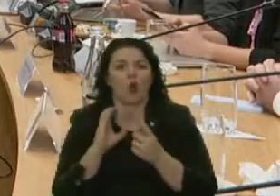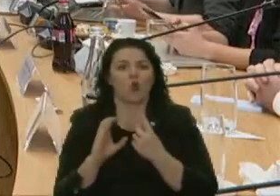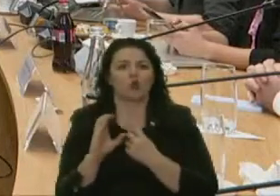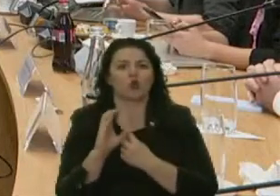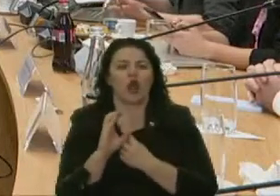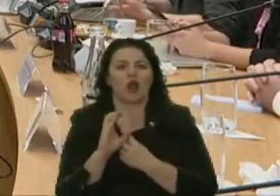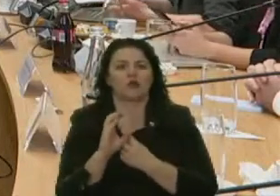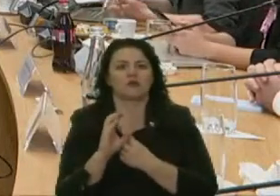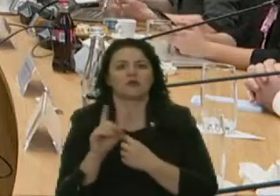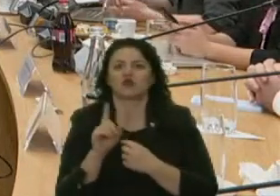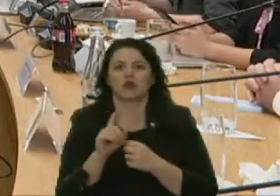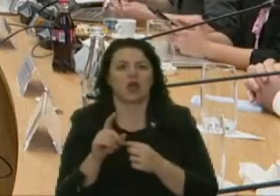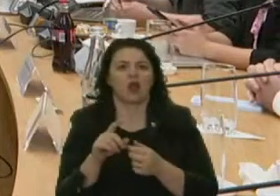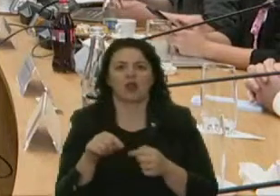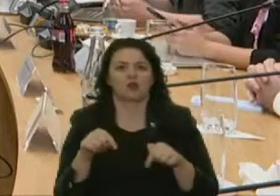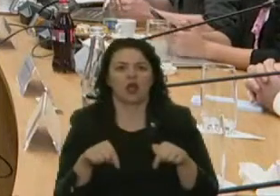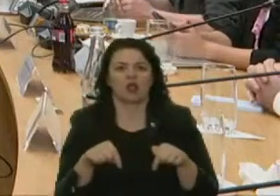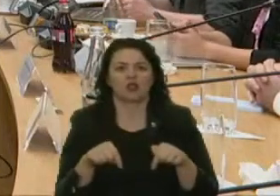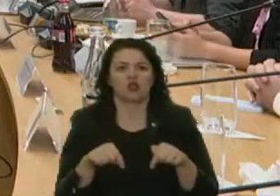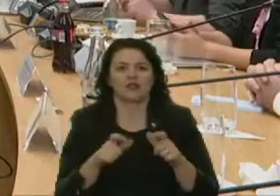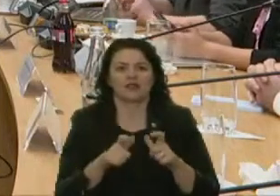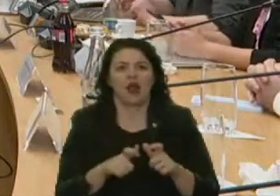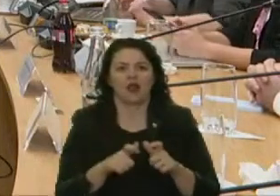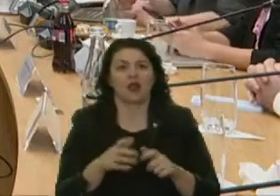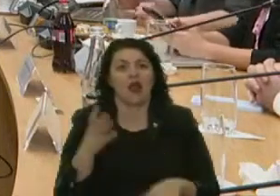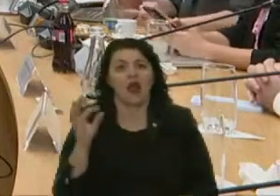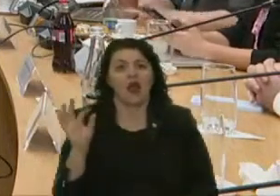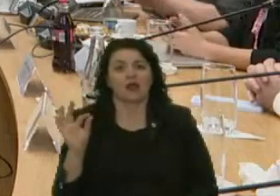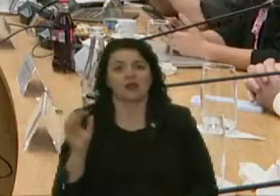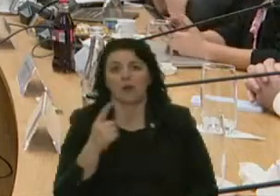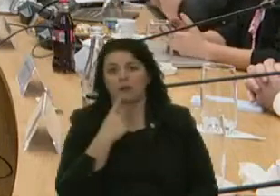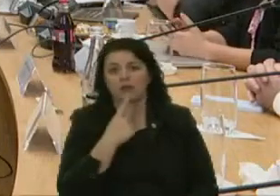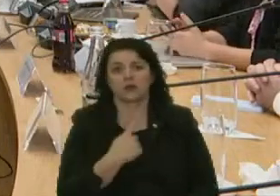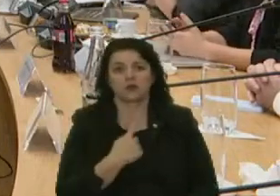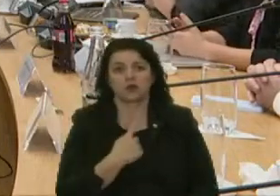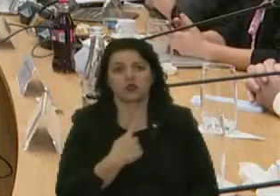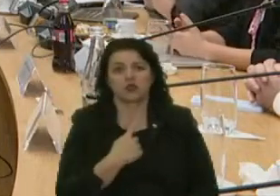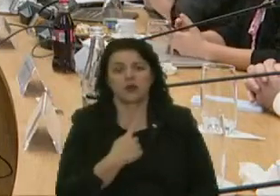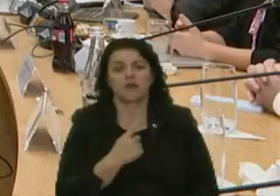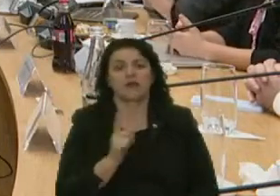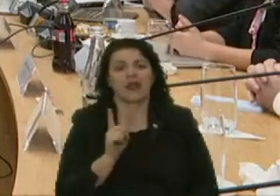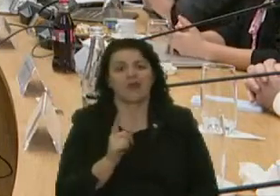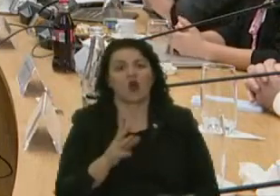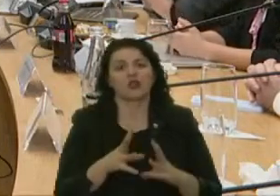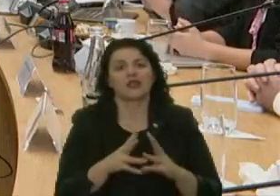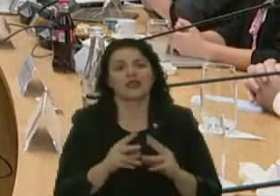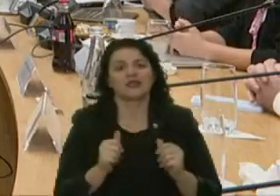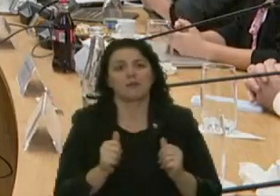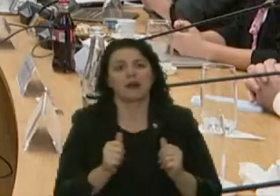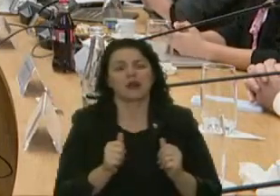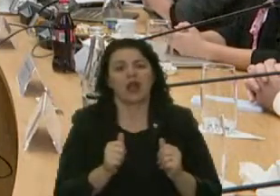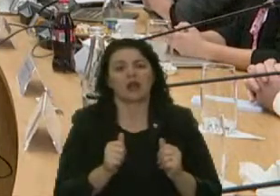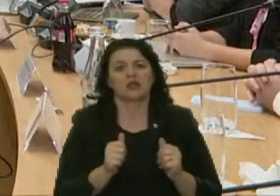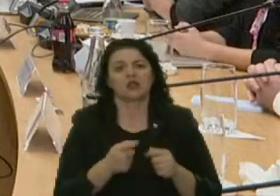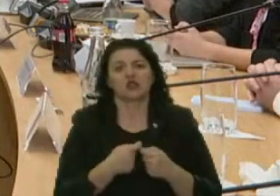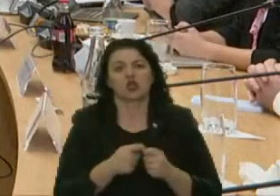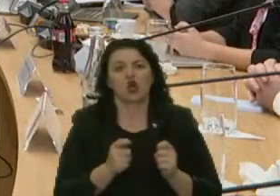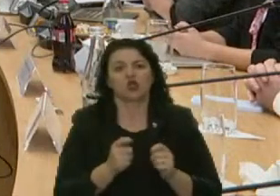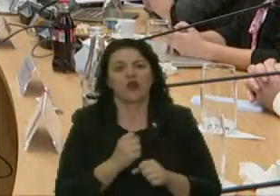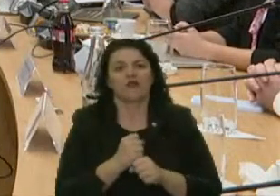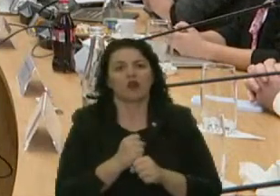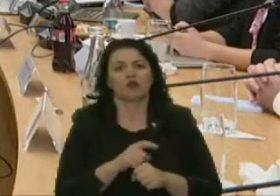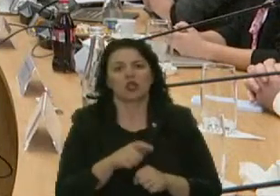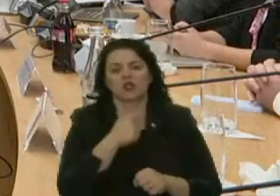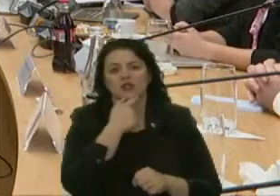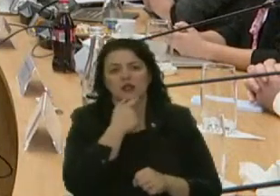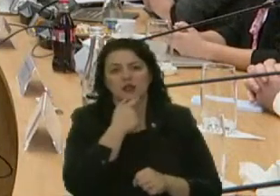nu de la Cei prezenți în sală ci de la alții care mi au spus că ei vor dispărea și tot ce am creat bun în acești